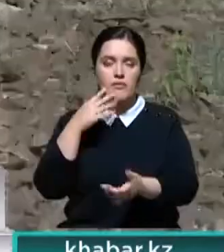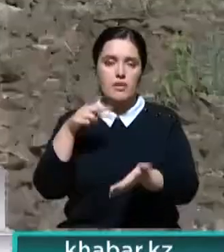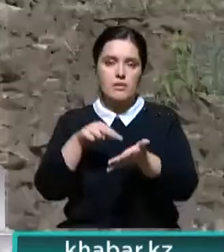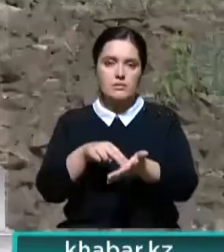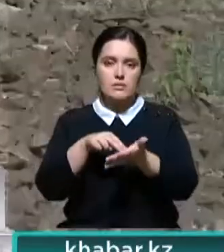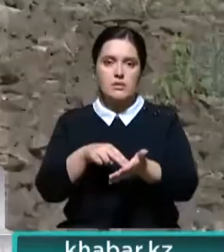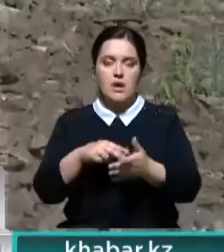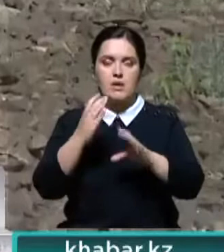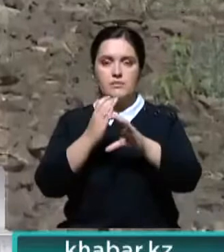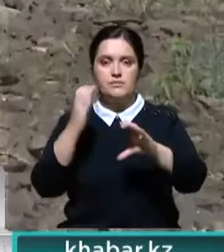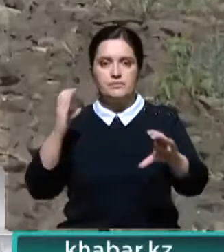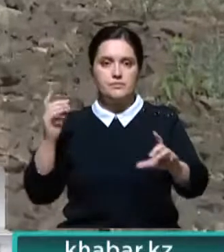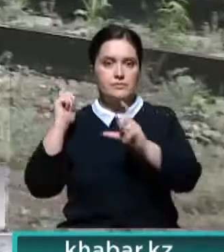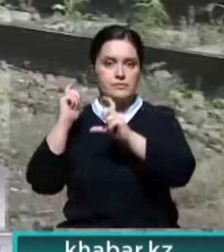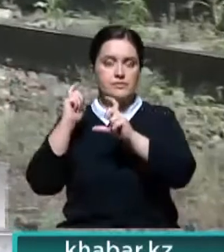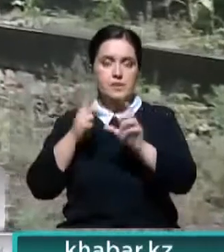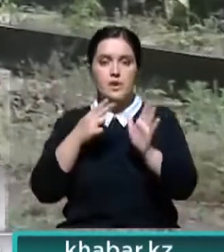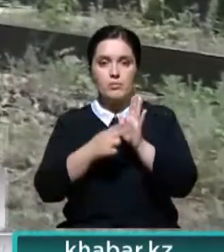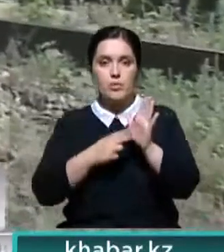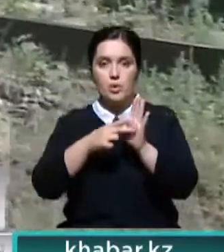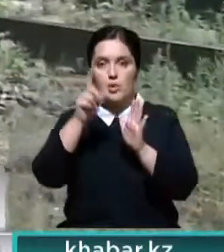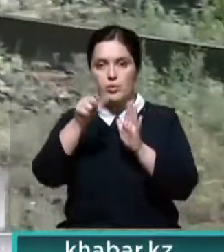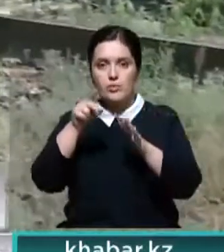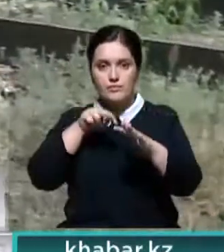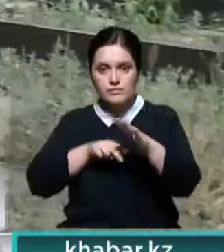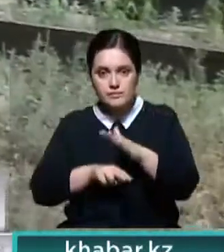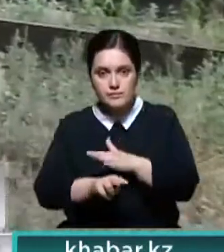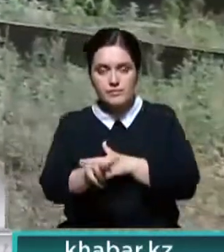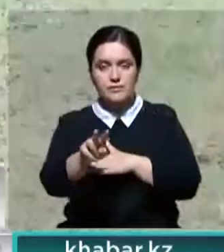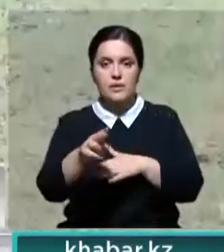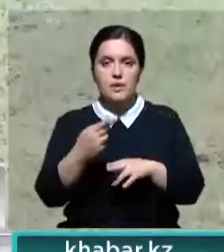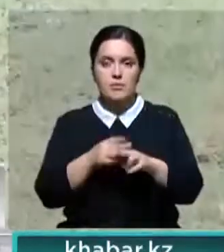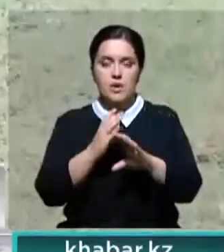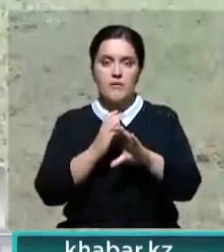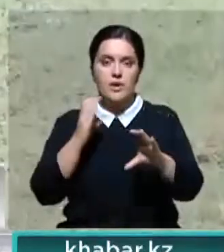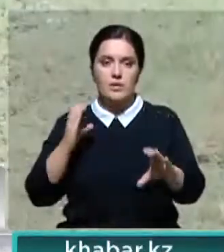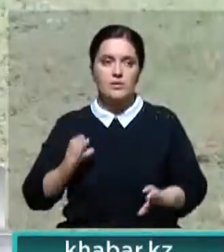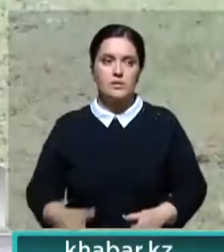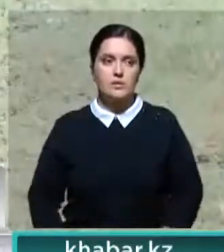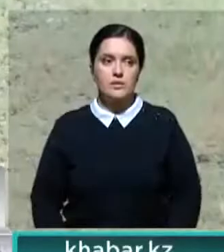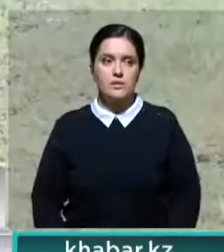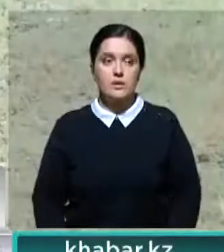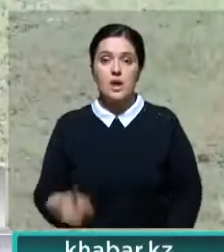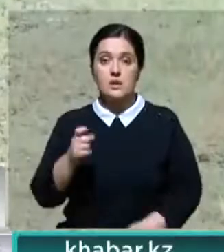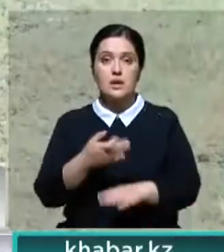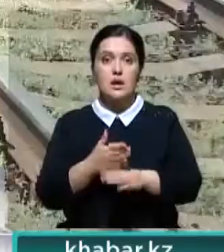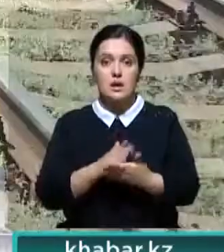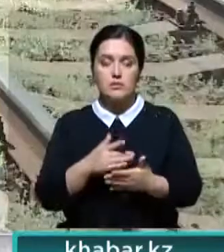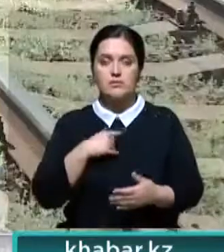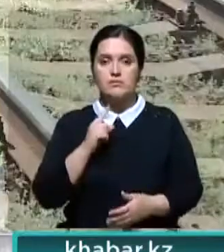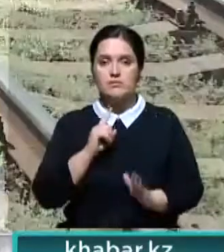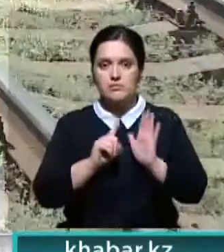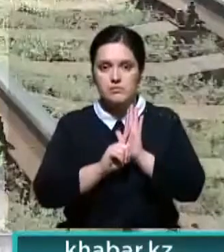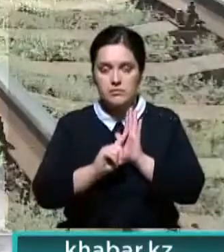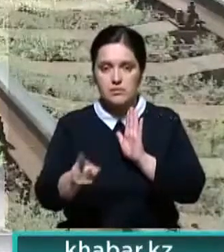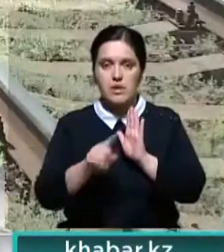бросают целые составы грузовых поездов. Людям приходится пролезать под вагонами. Элементарно, за булкой хлеба нам туда придется ходить,